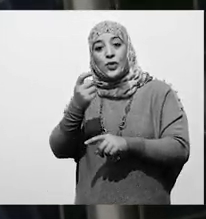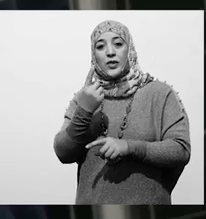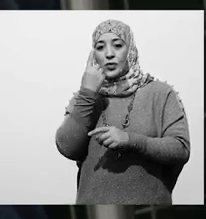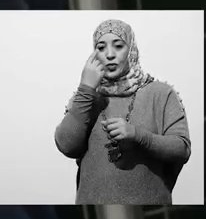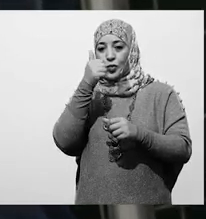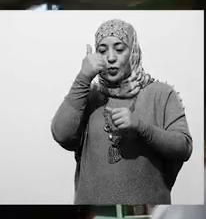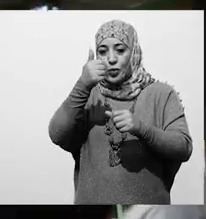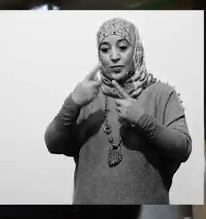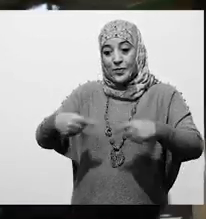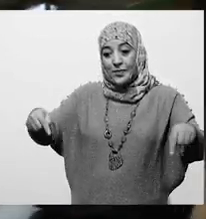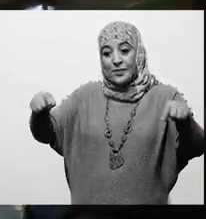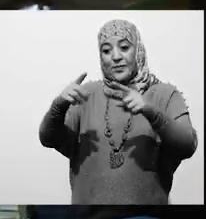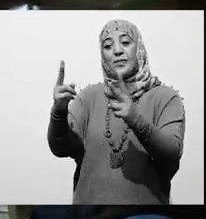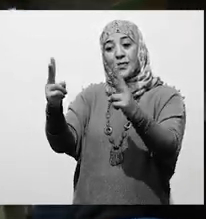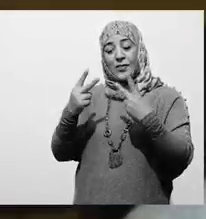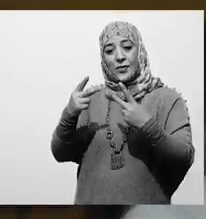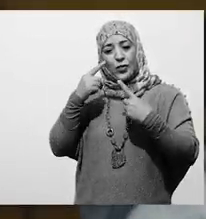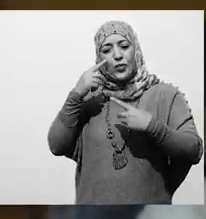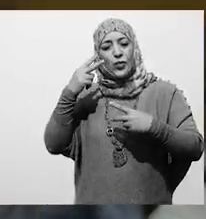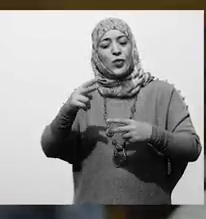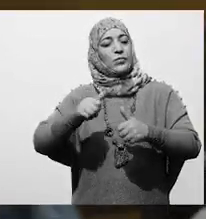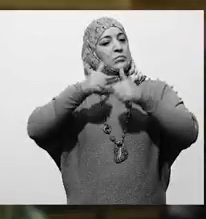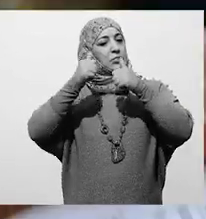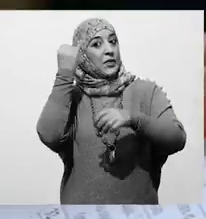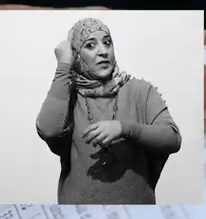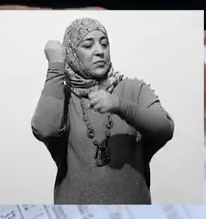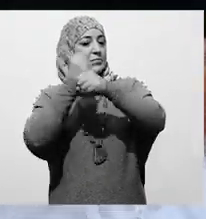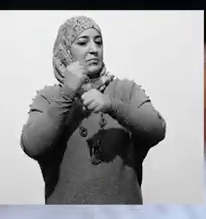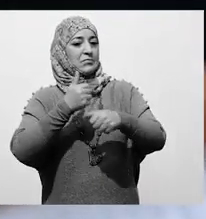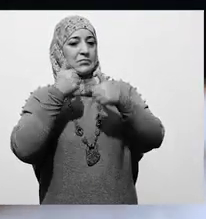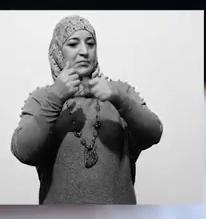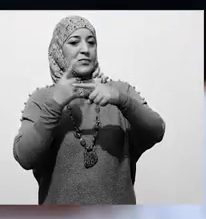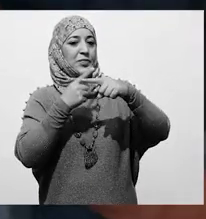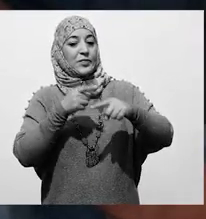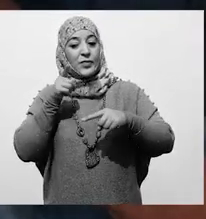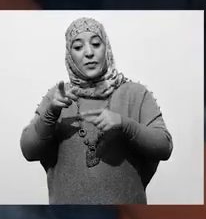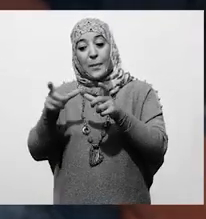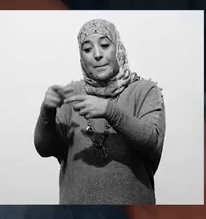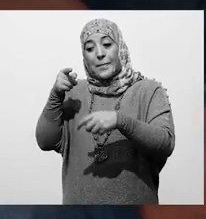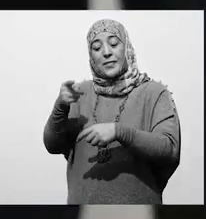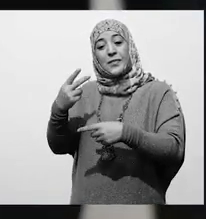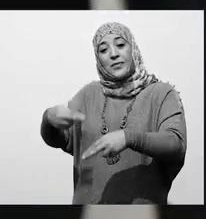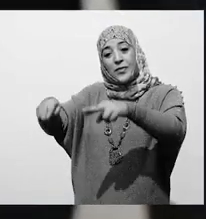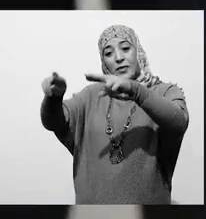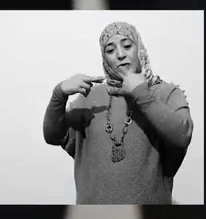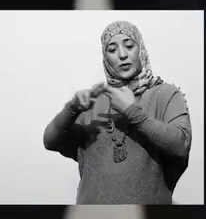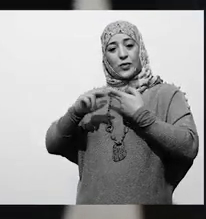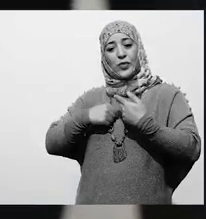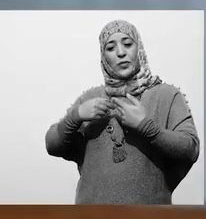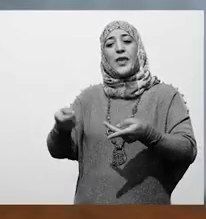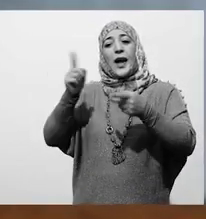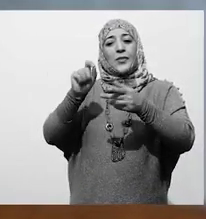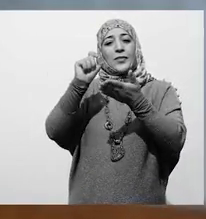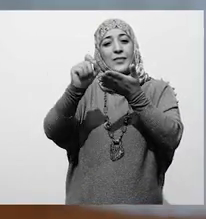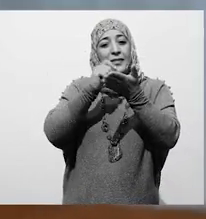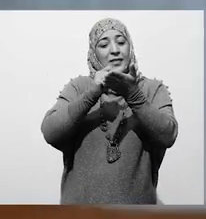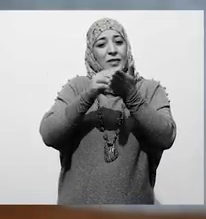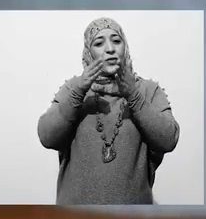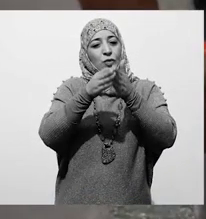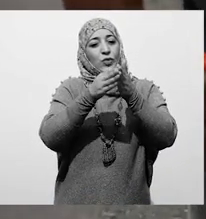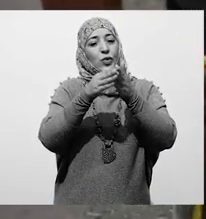quand je veux marquer mon rôle comme apte à jouer à l'économie a dit m tous les pdg au loup à